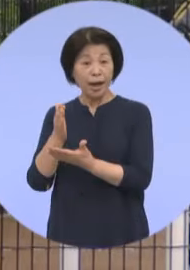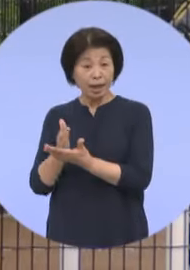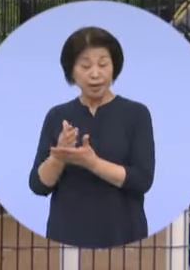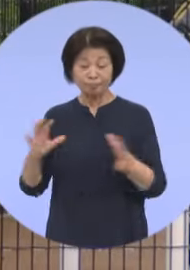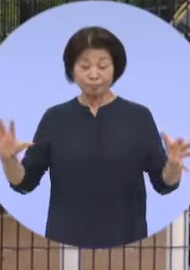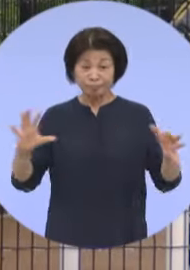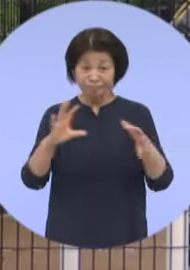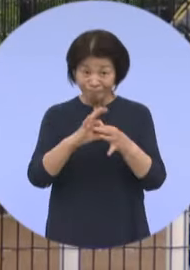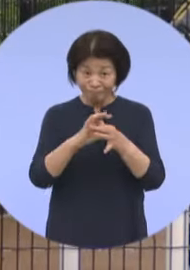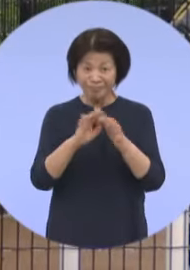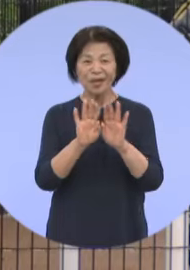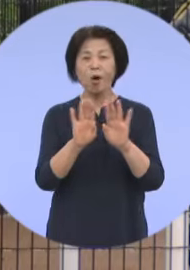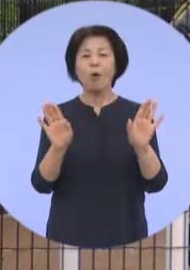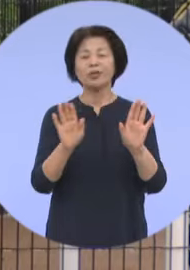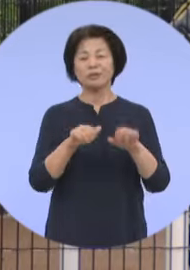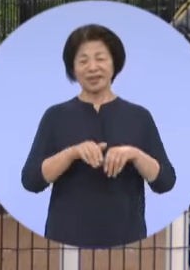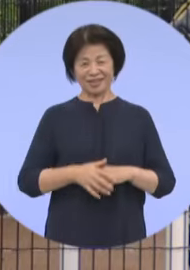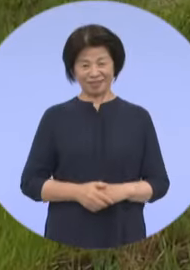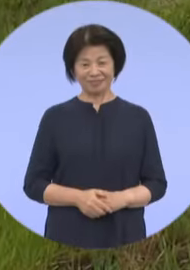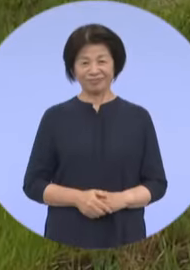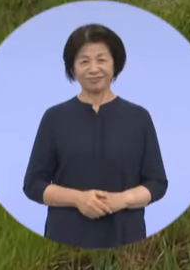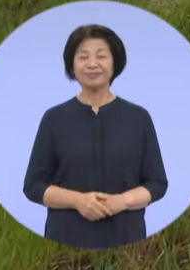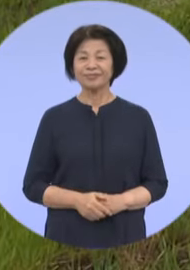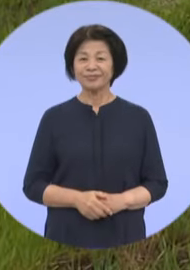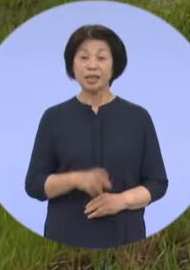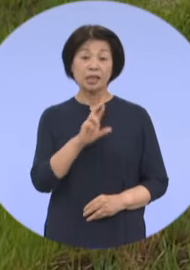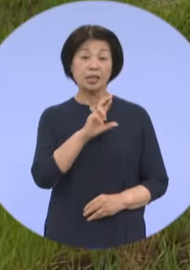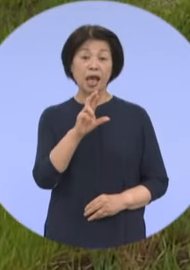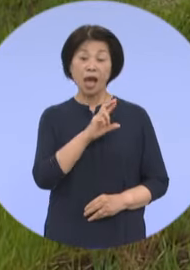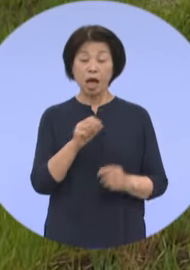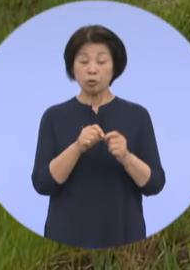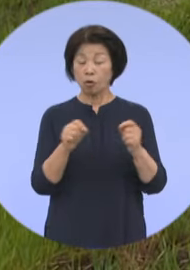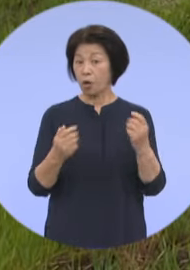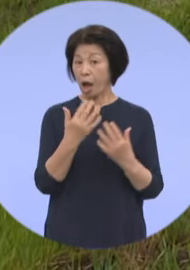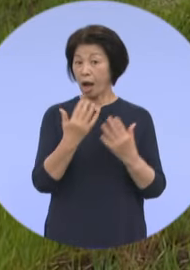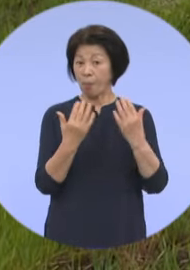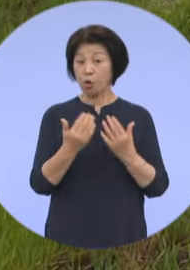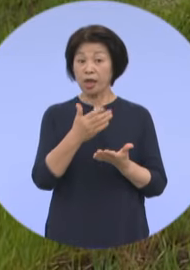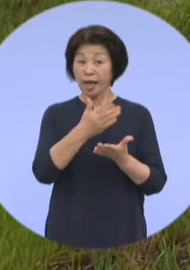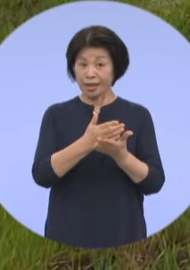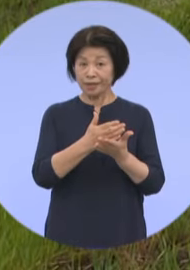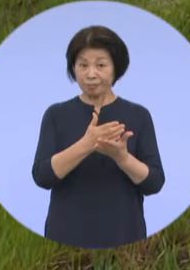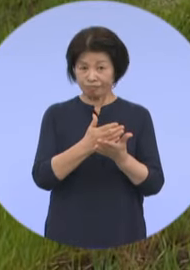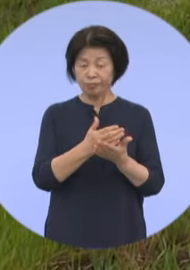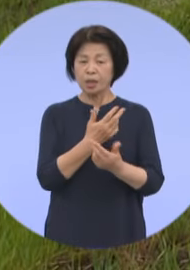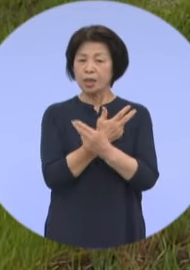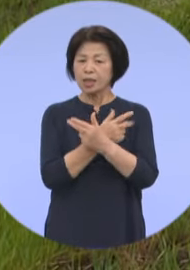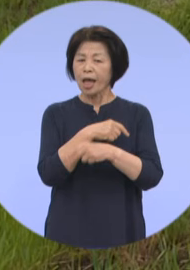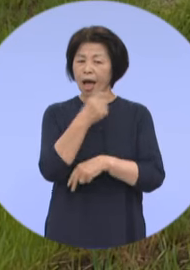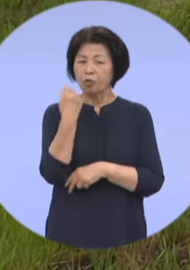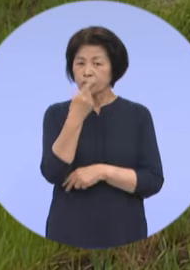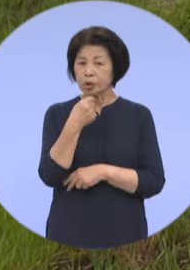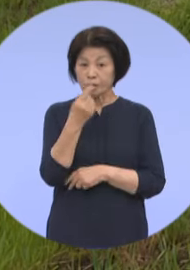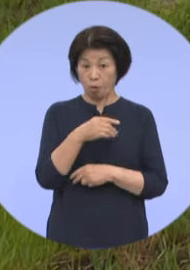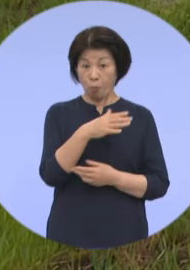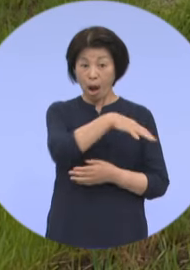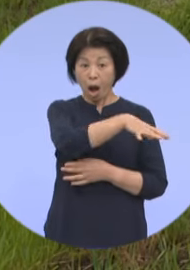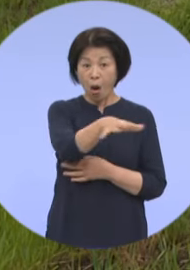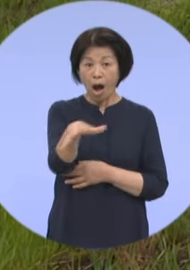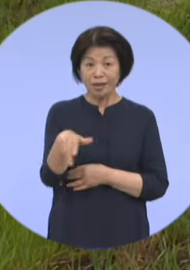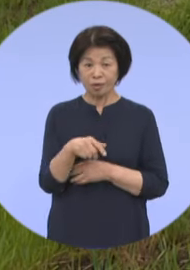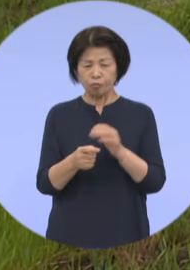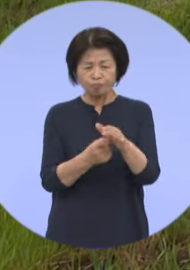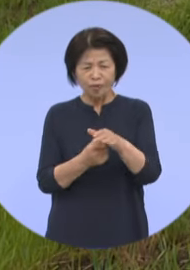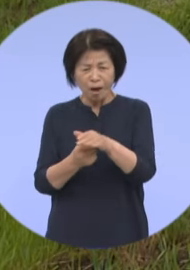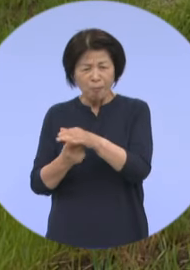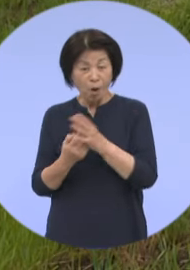と同時に開業しました。 JR 長森駅北口周辺は田んぼが広がり、少し足